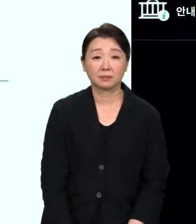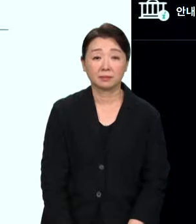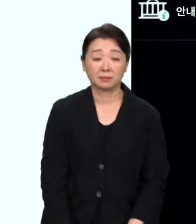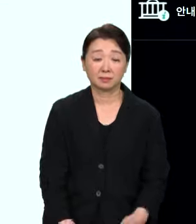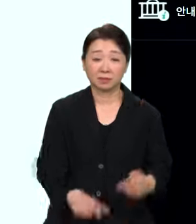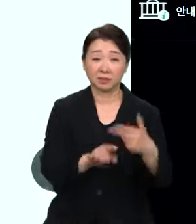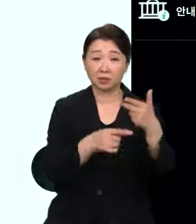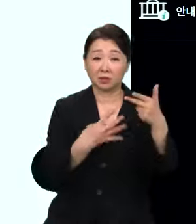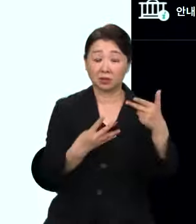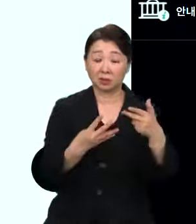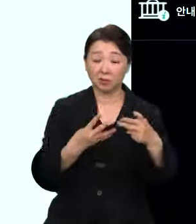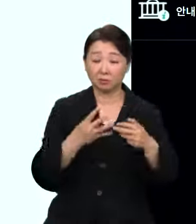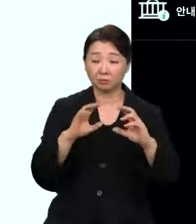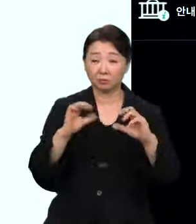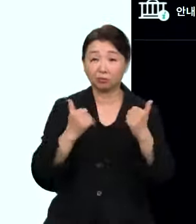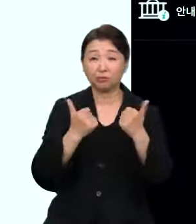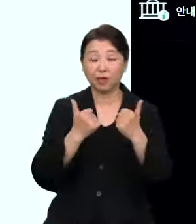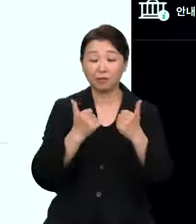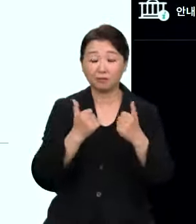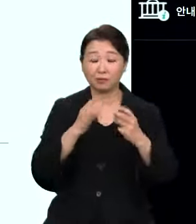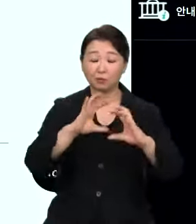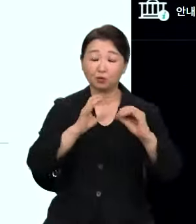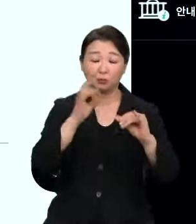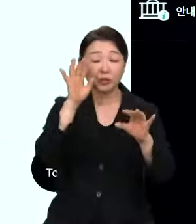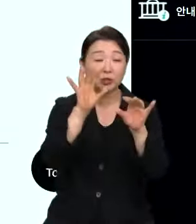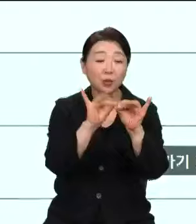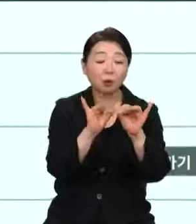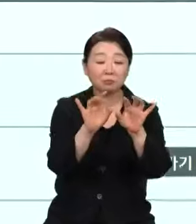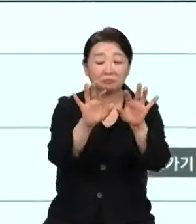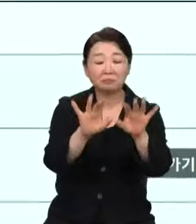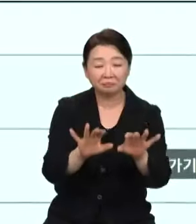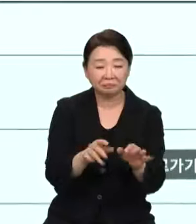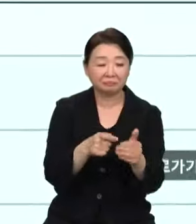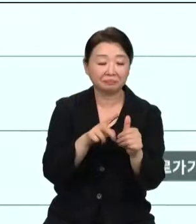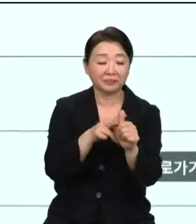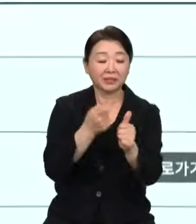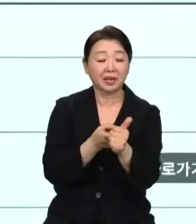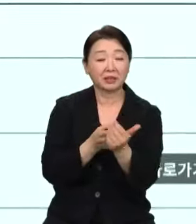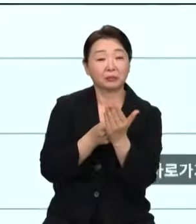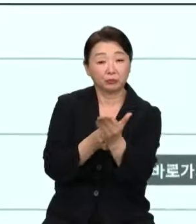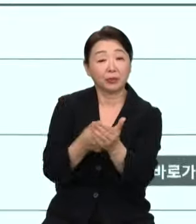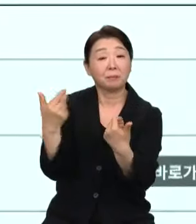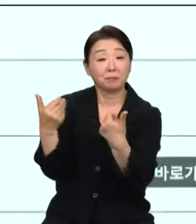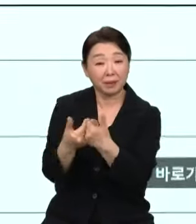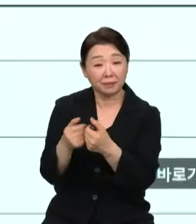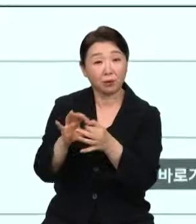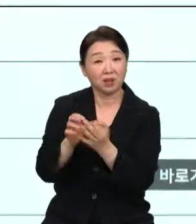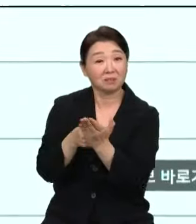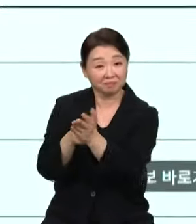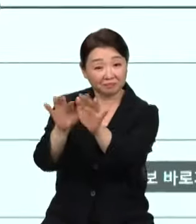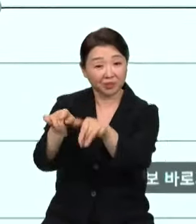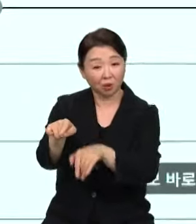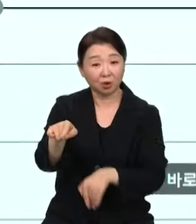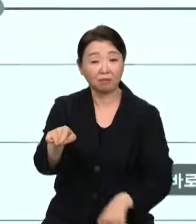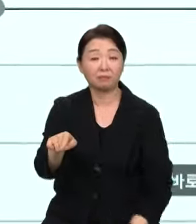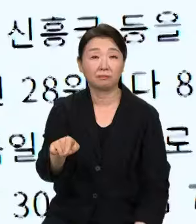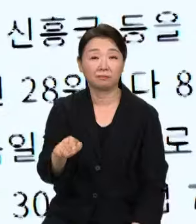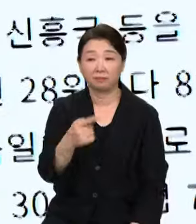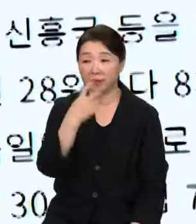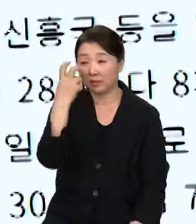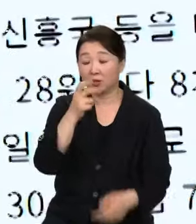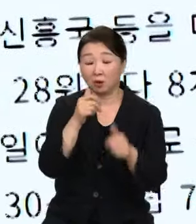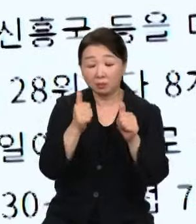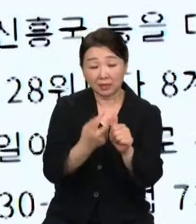4일 국회 국민동의 청원 게시판에 올라온 윤 대통령 탄핵 추진 반대 요청에 대한 청원입니다 검사